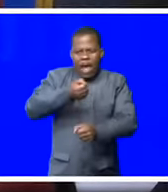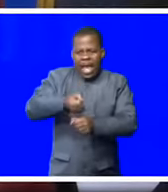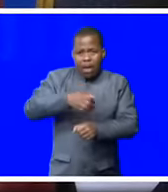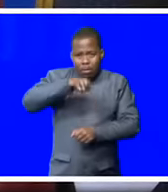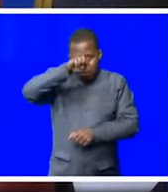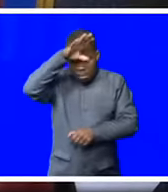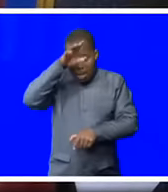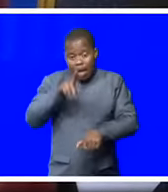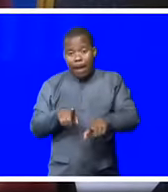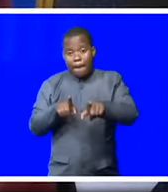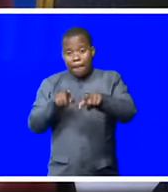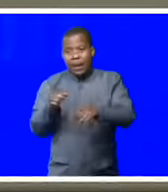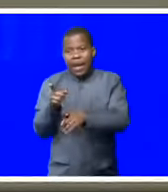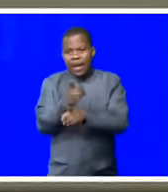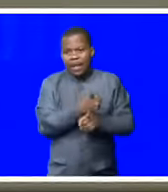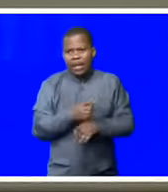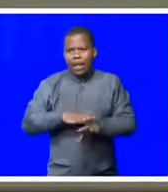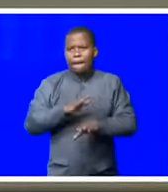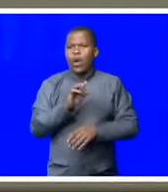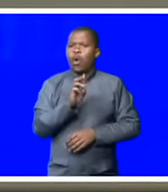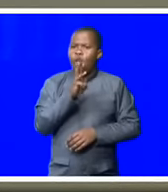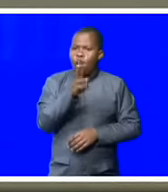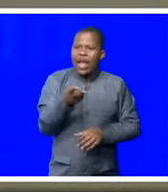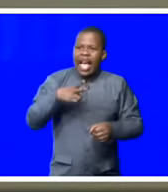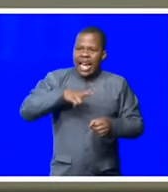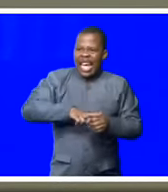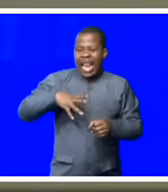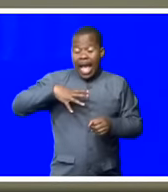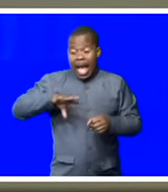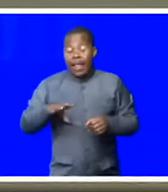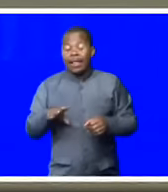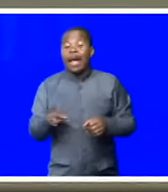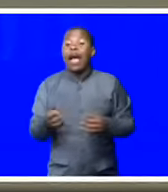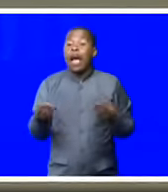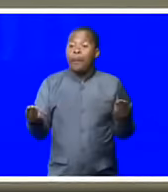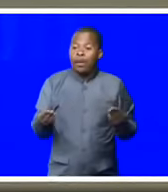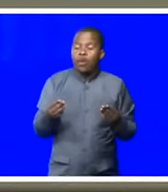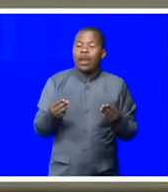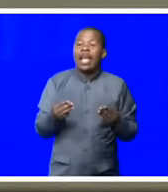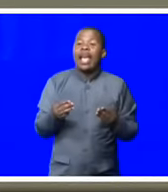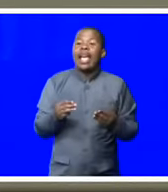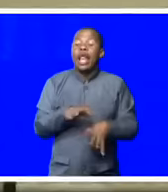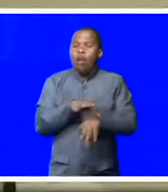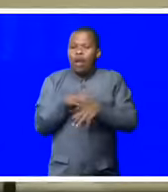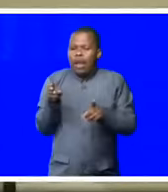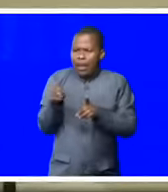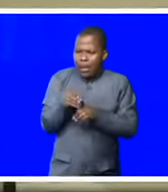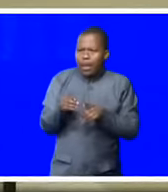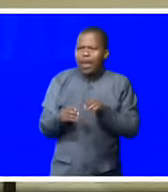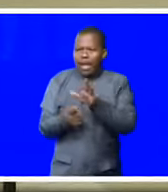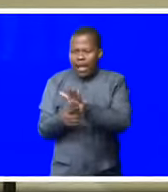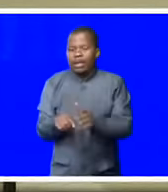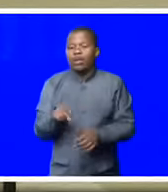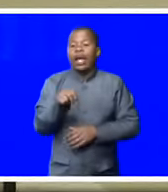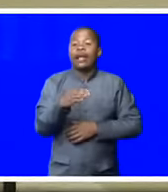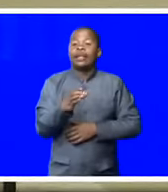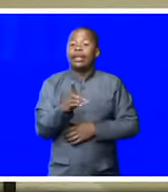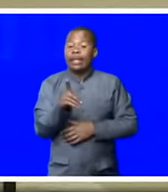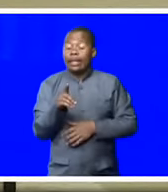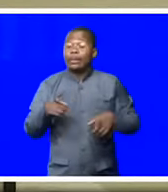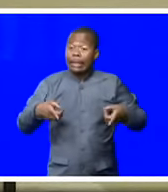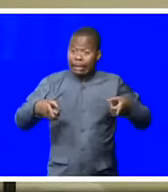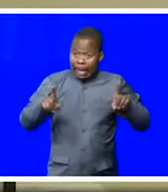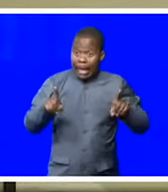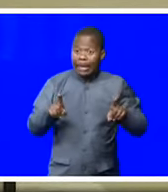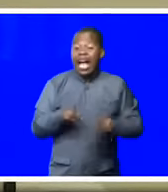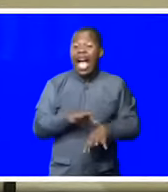labanetifo letingathathelwana nabo basengotini uthola lesifo sesifuba sengati. Siyabona tinombolo